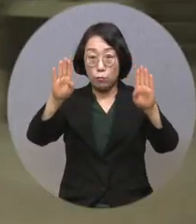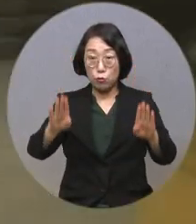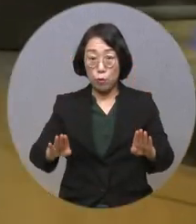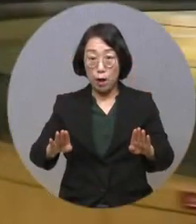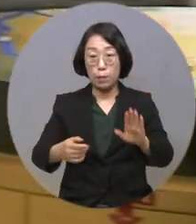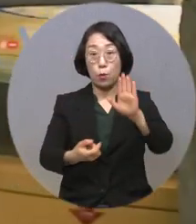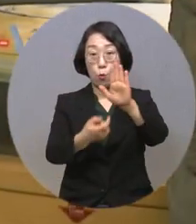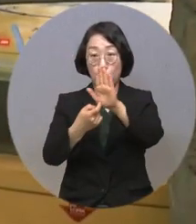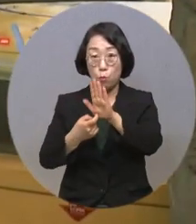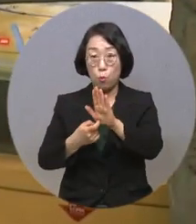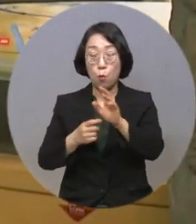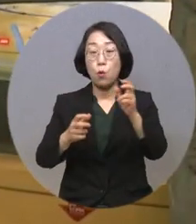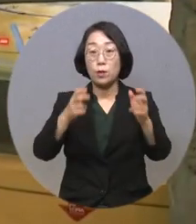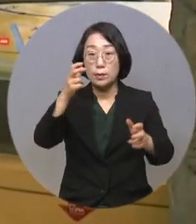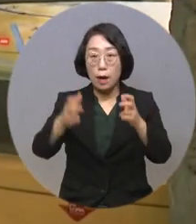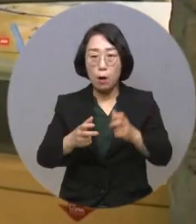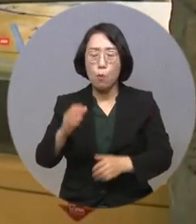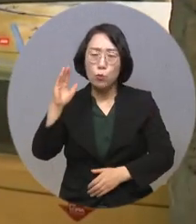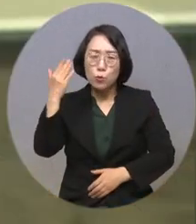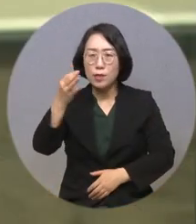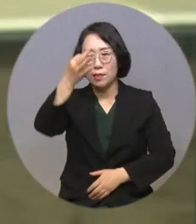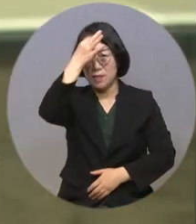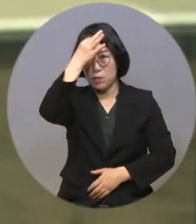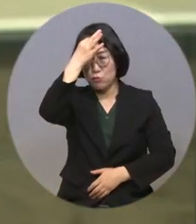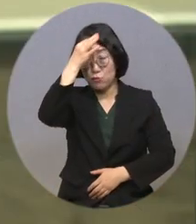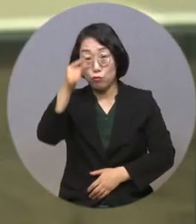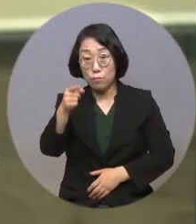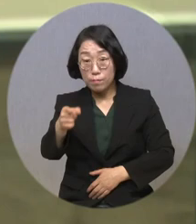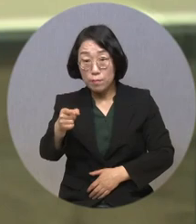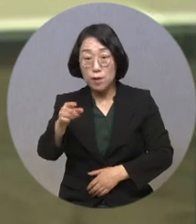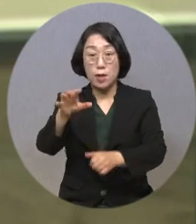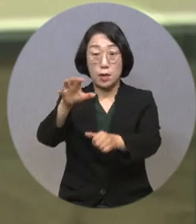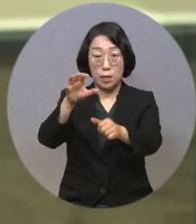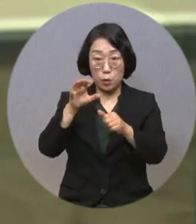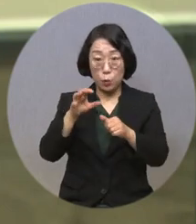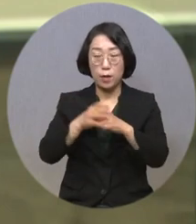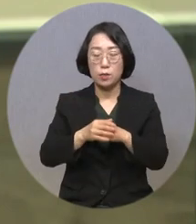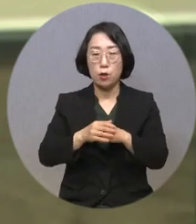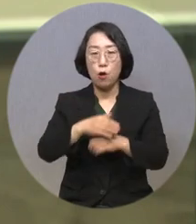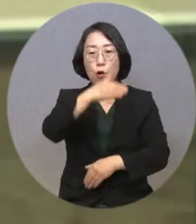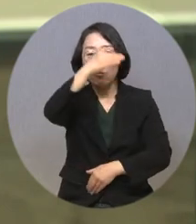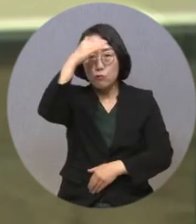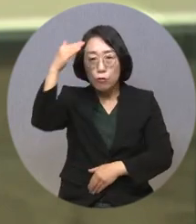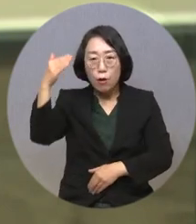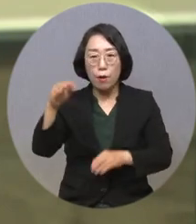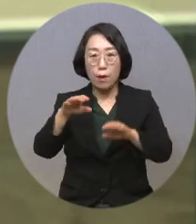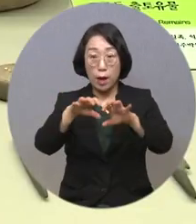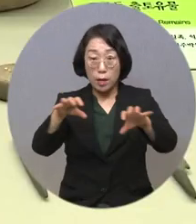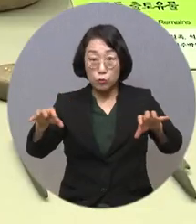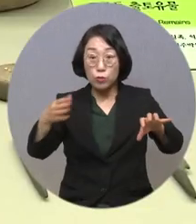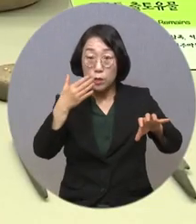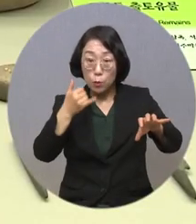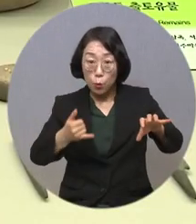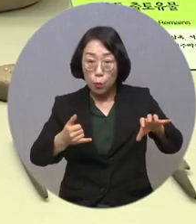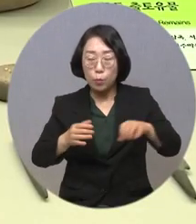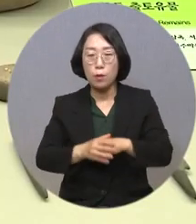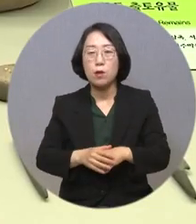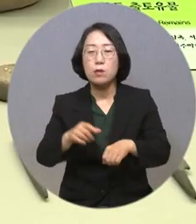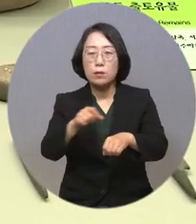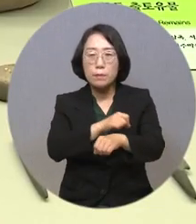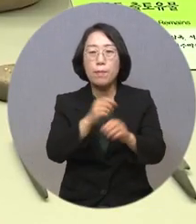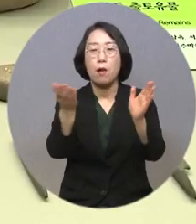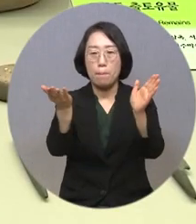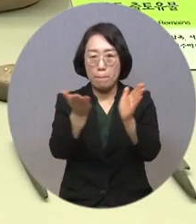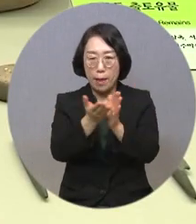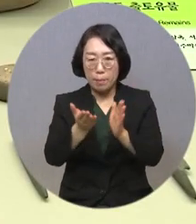공모사업은 최신 정보통신기술을 활용해 전시 콘텐츠 제작 및 전시 안내 시스템 개발 등 기관별 특성에